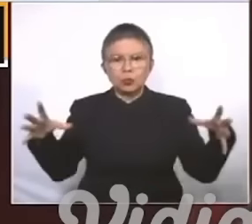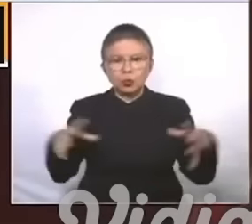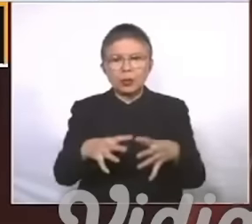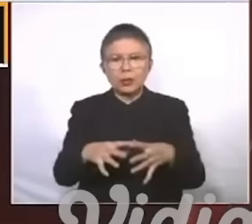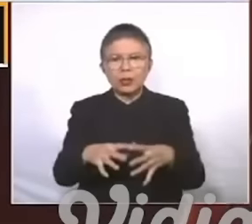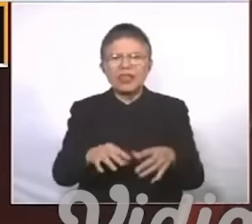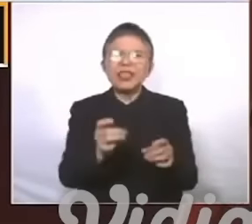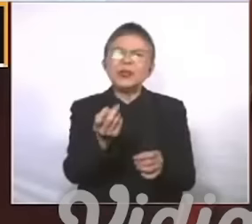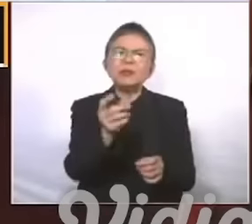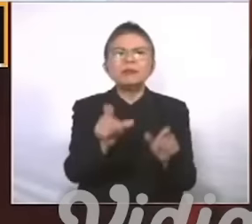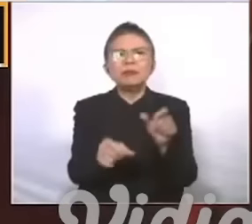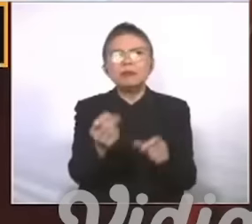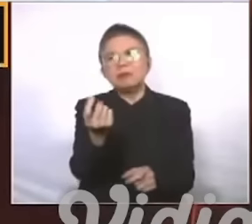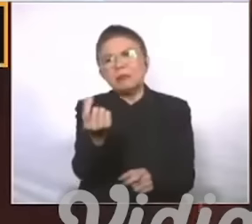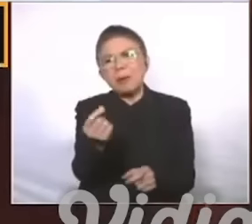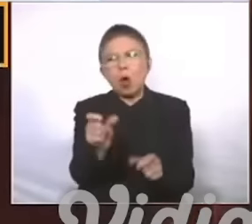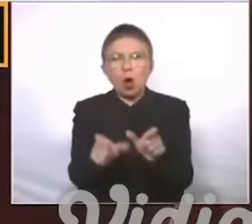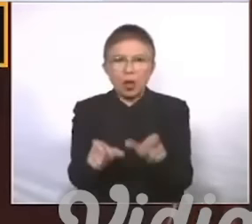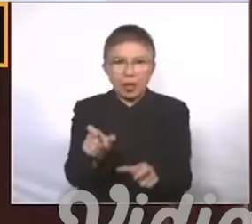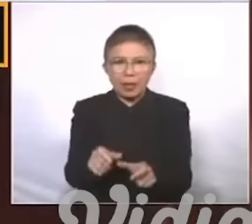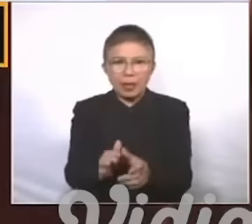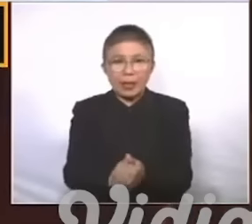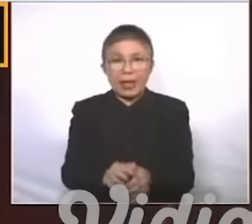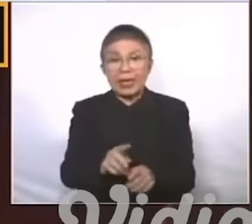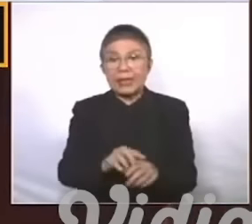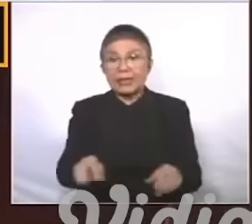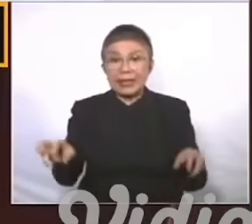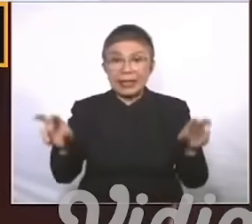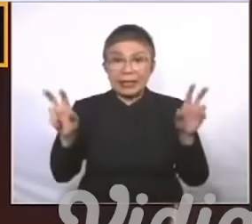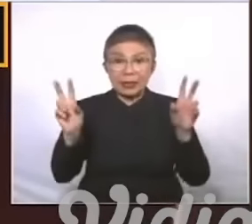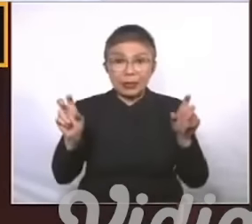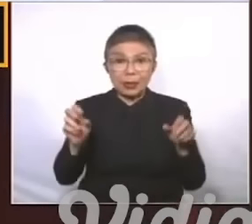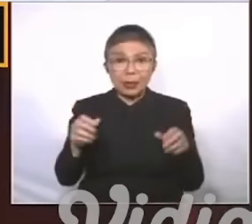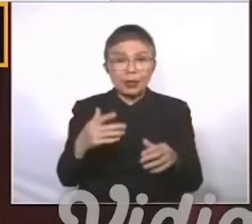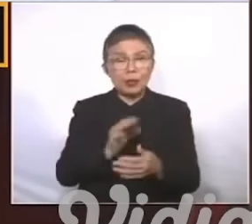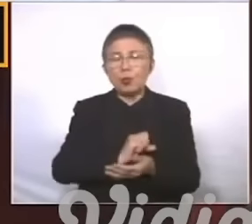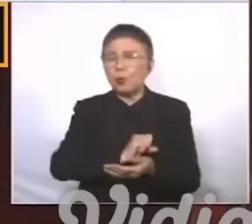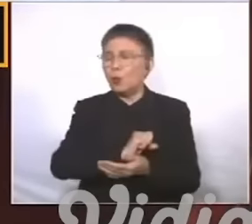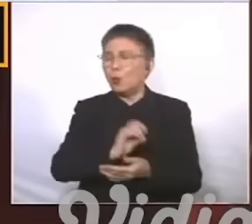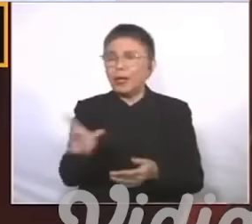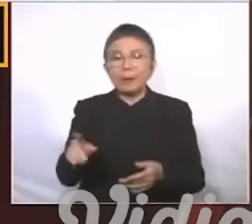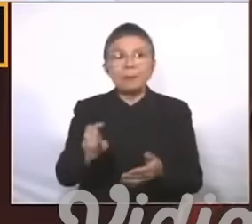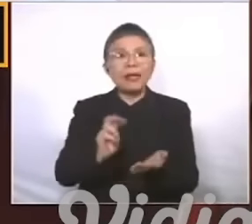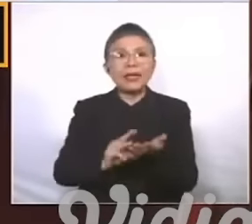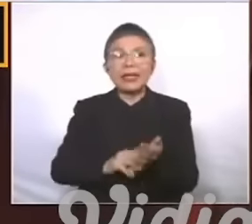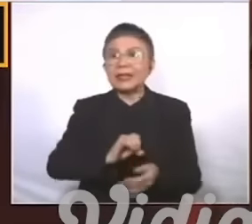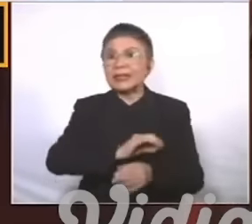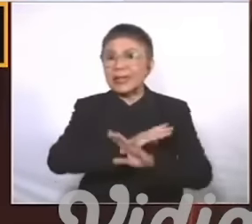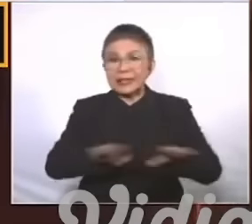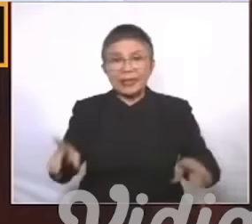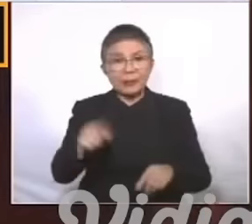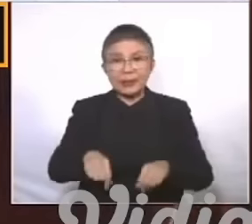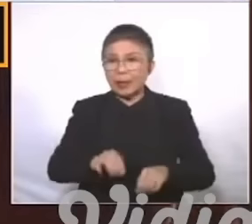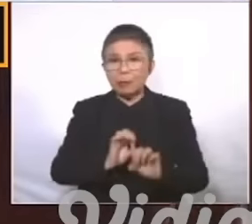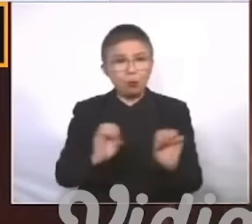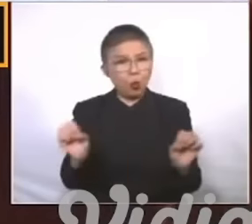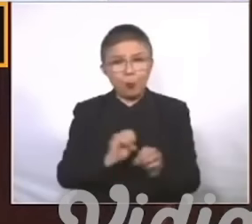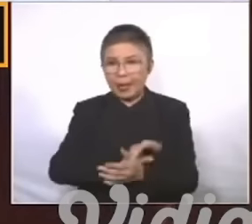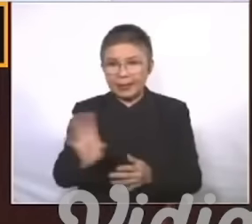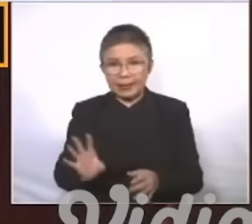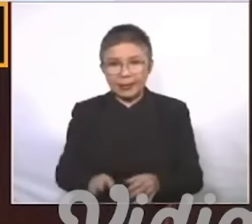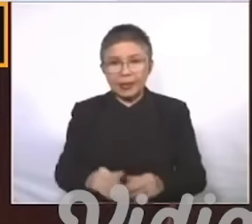di segelintir orang dan selalu menjadi topik yang belum pernah selesai sampai hari ini. Pertumbuhan ekonomi yang